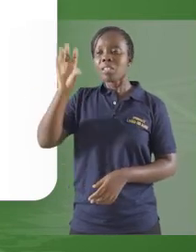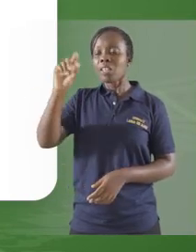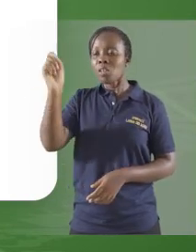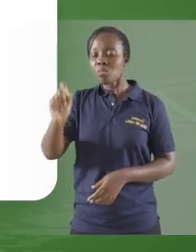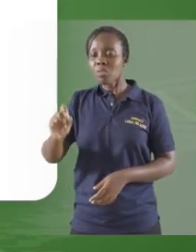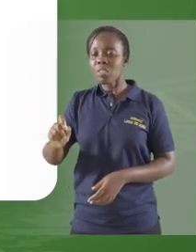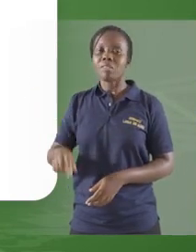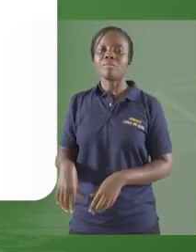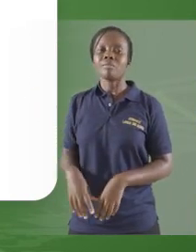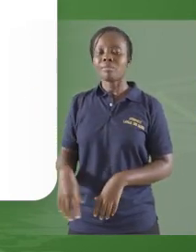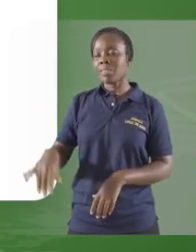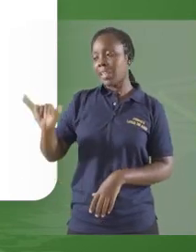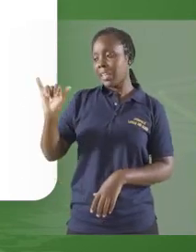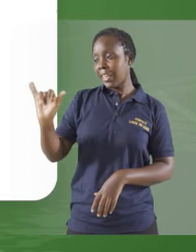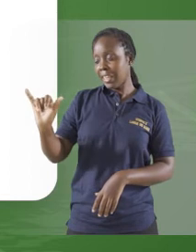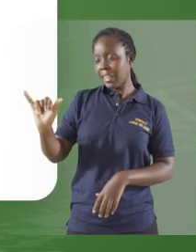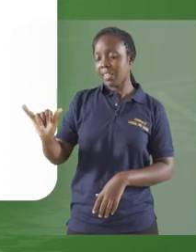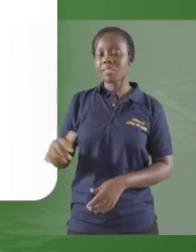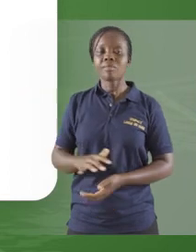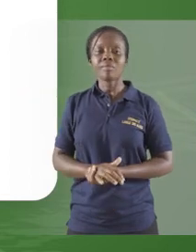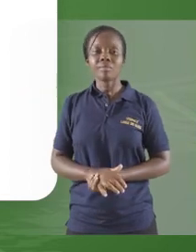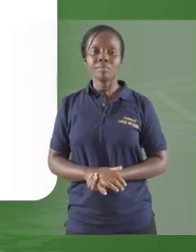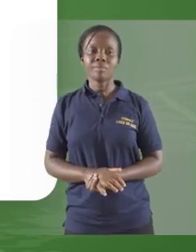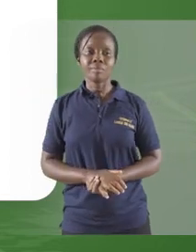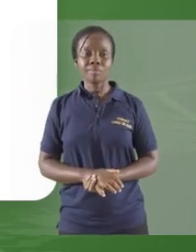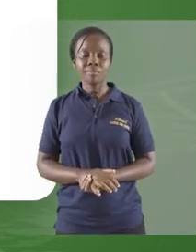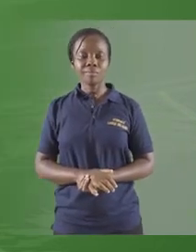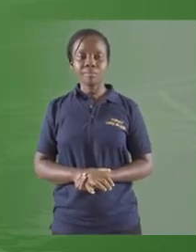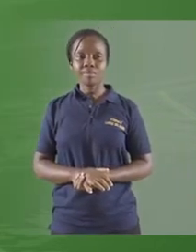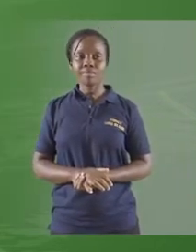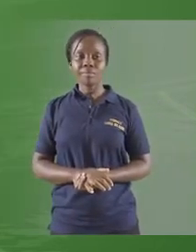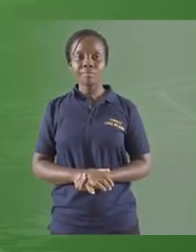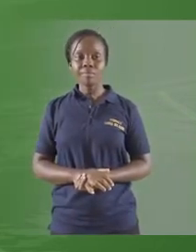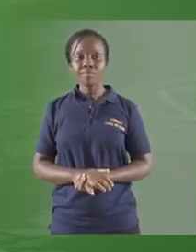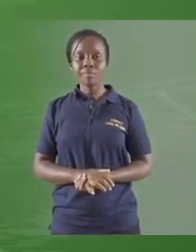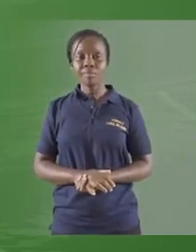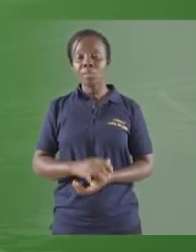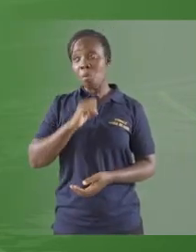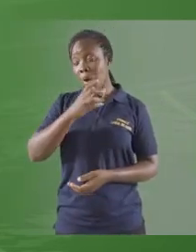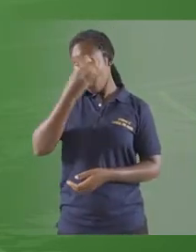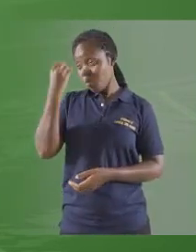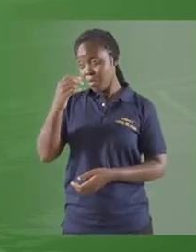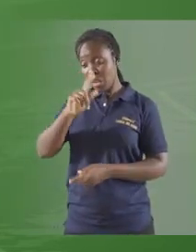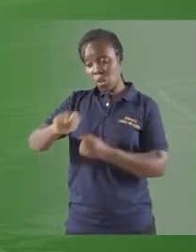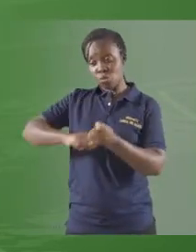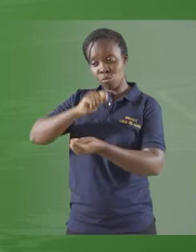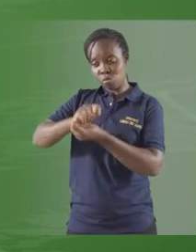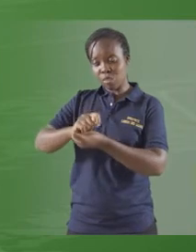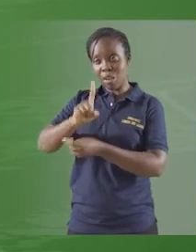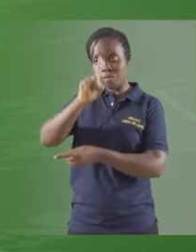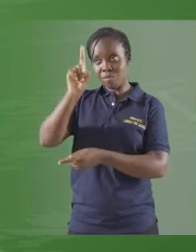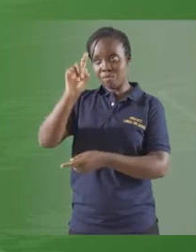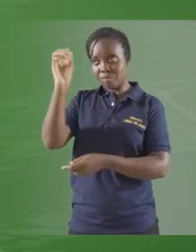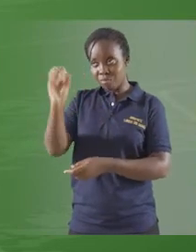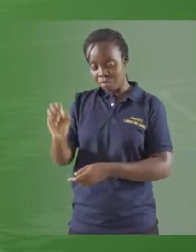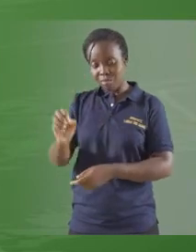Y pour le deuxième gamète. Après donc avoir considéré le